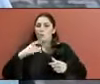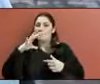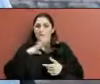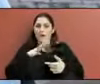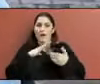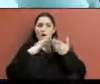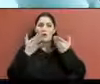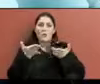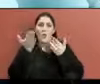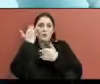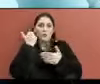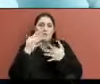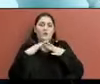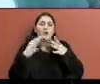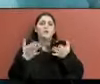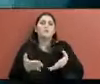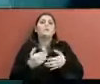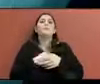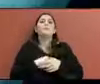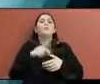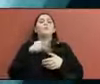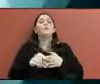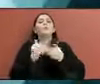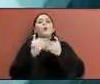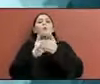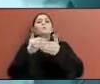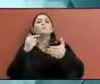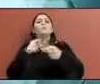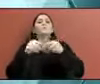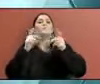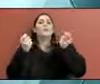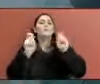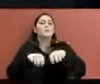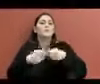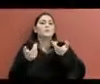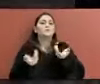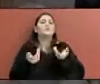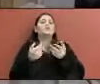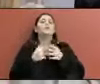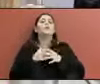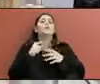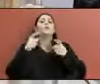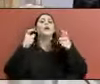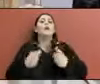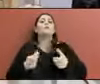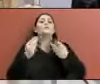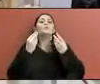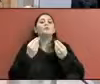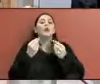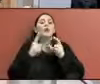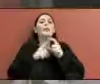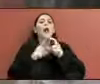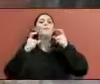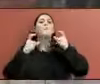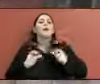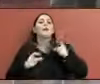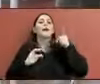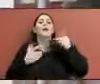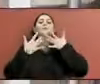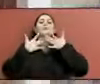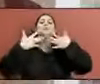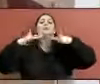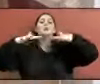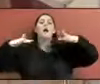Cafe. Yalnız buradan ayrılıp kentimizin güzel noktası olan Değirmendere